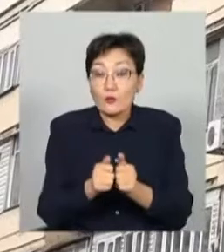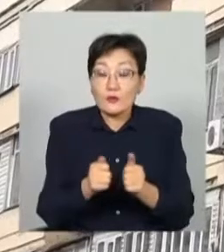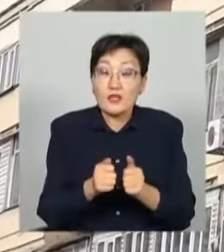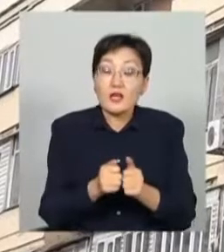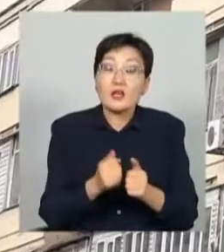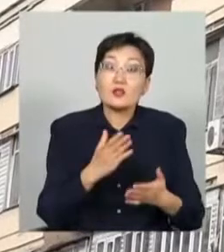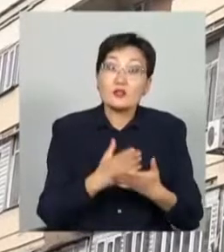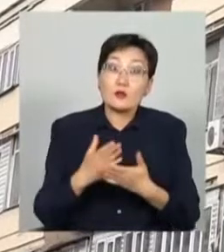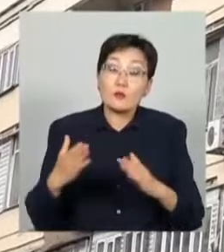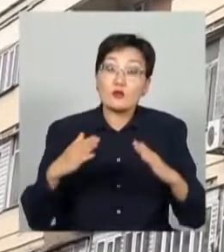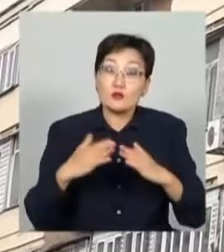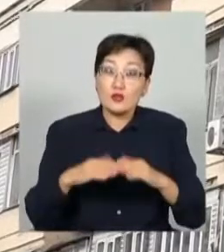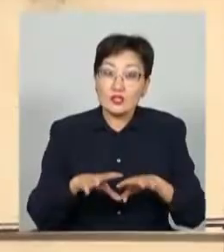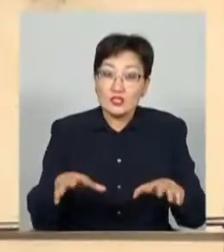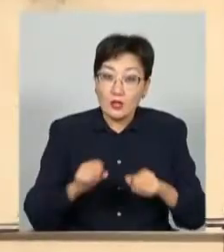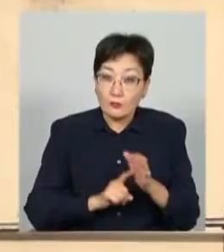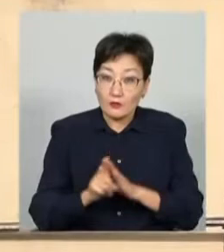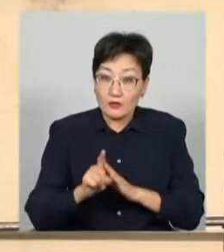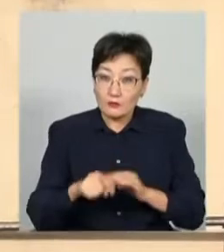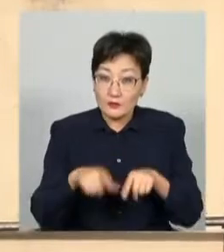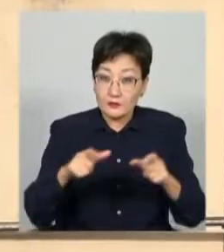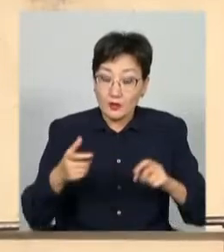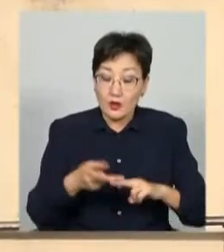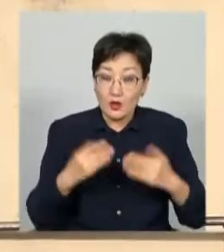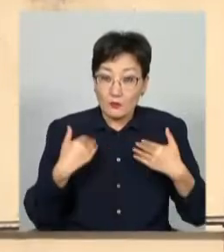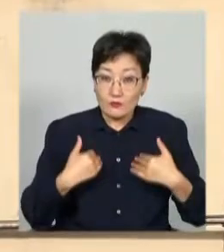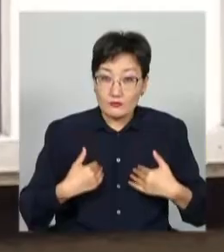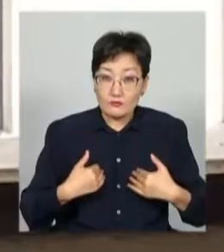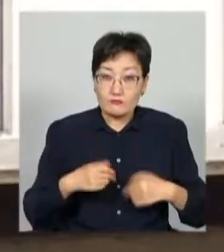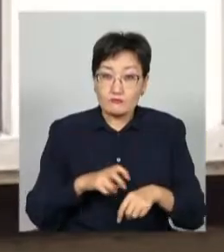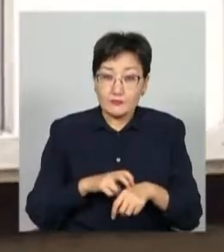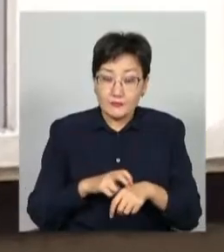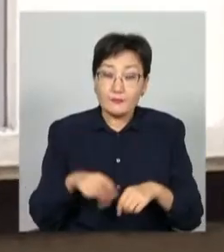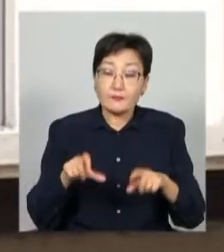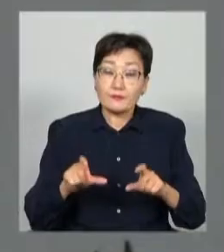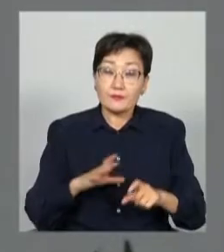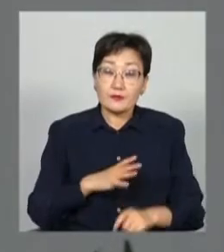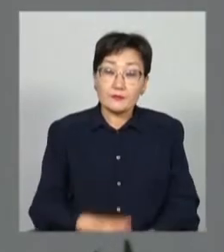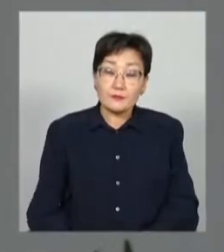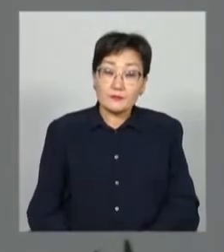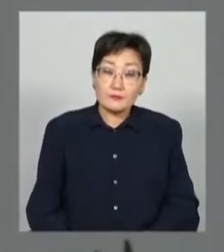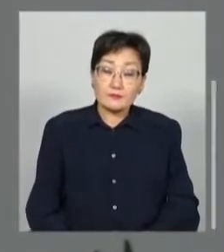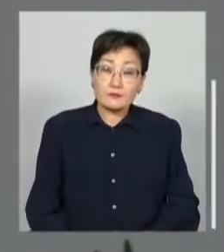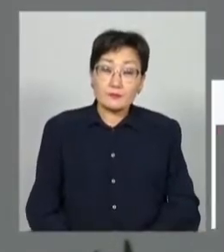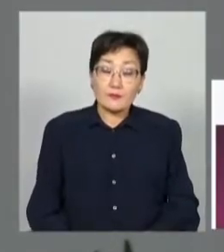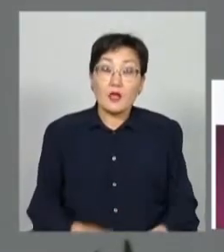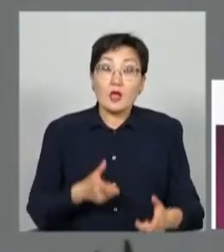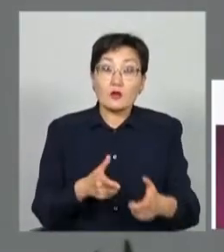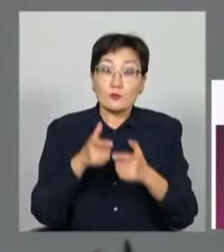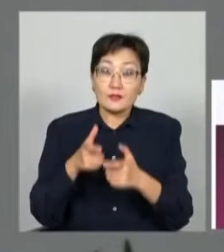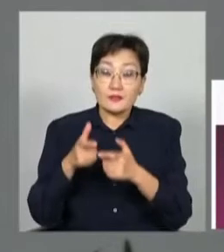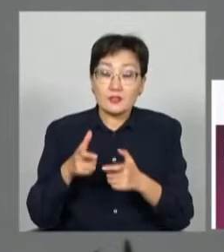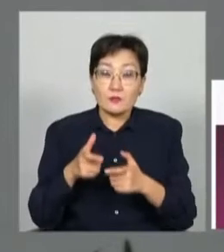jaqın jerdegi üylerge şabuldagan. Mundagı tırgındar boyların üreği men qorqınış basqanın aytat. Atılgan mıltık